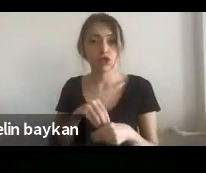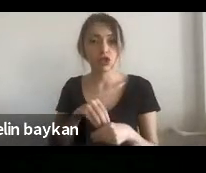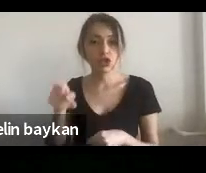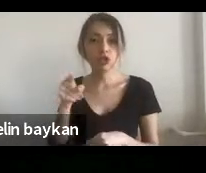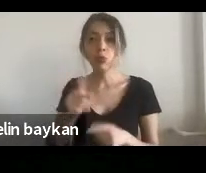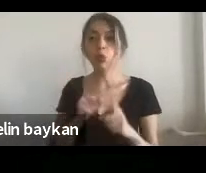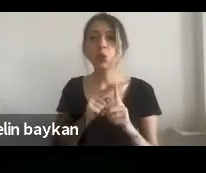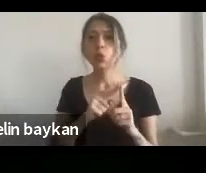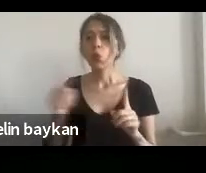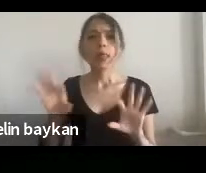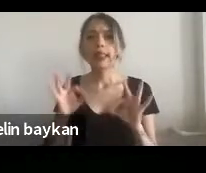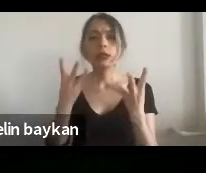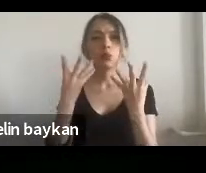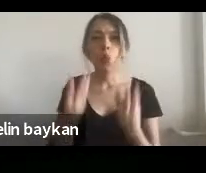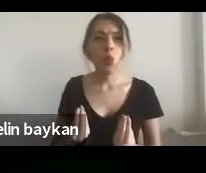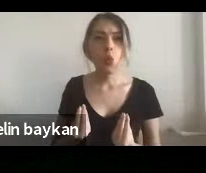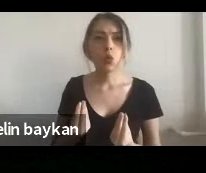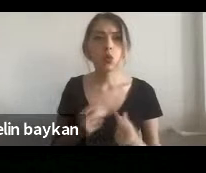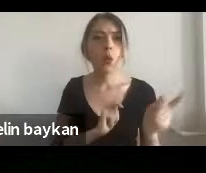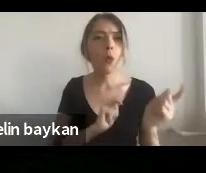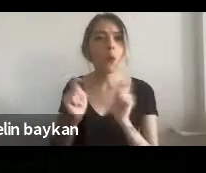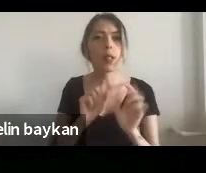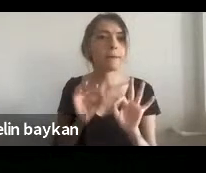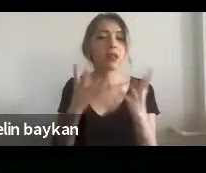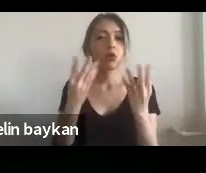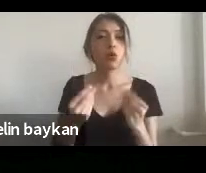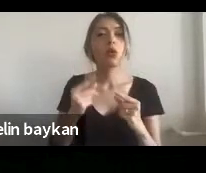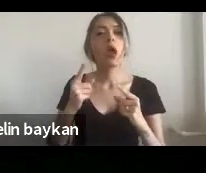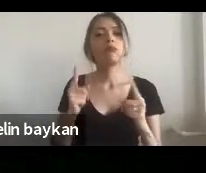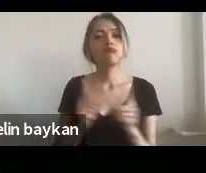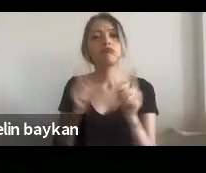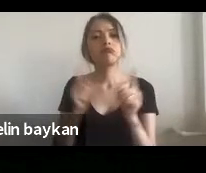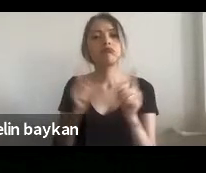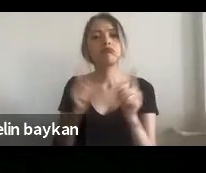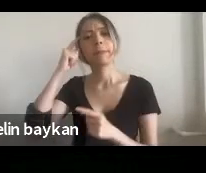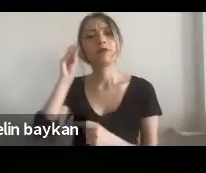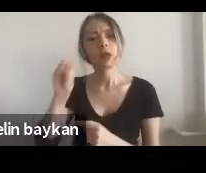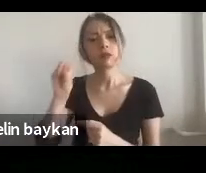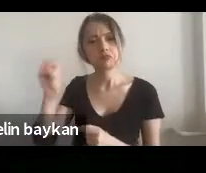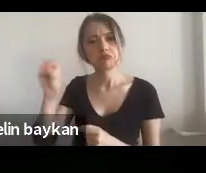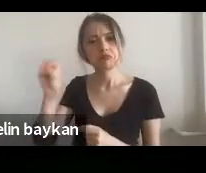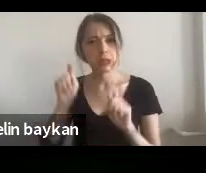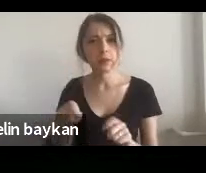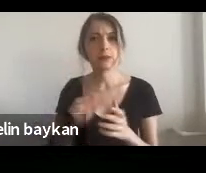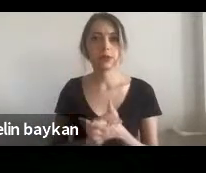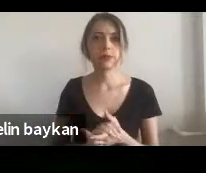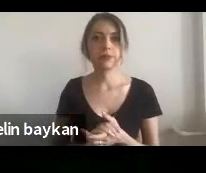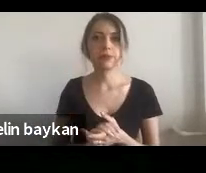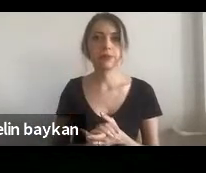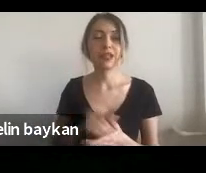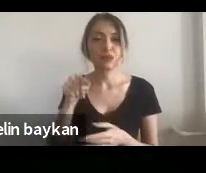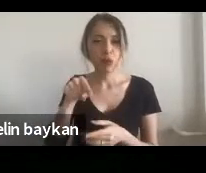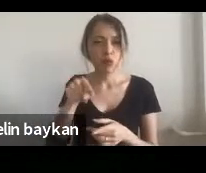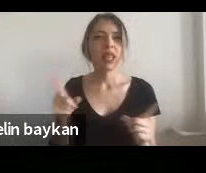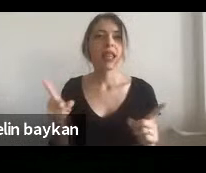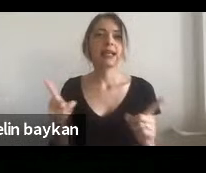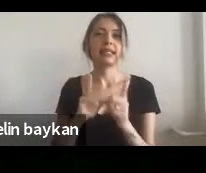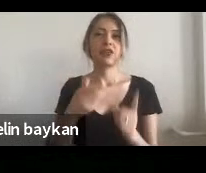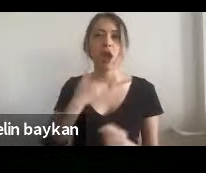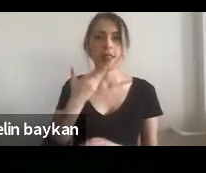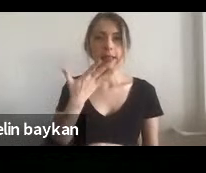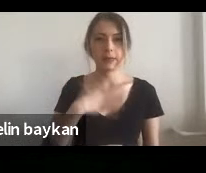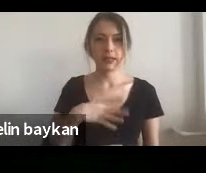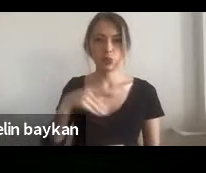sürecin nasıl kullanılabileceğini anlatmaya çalıştım. Şimdi çok özet bir şekilde burada da bundan bahsetmeye